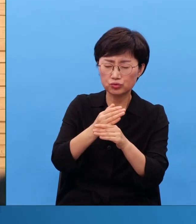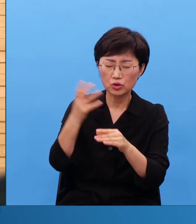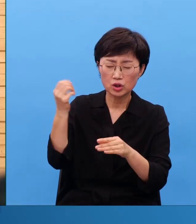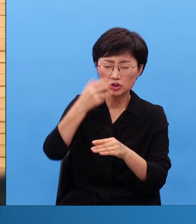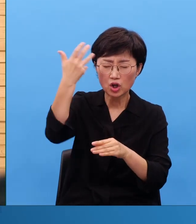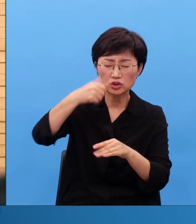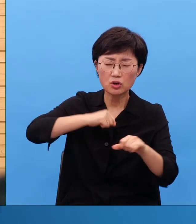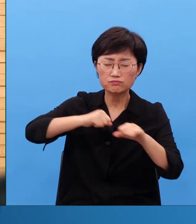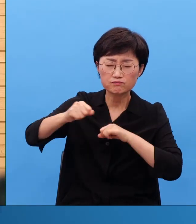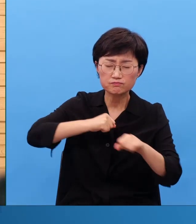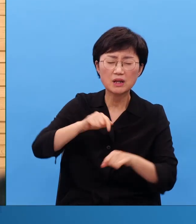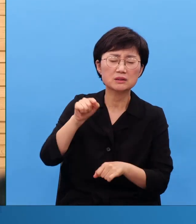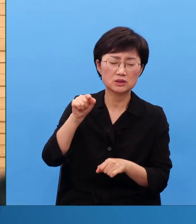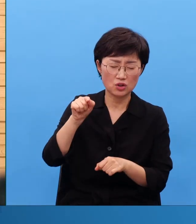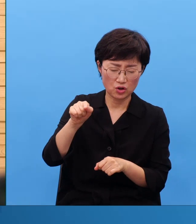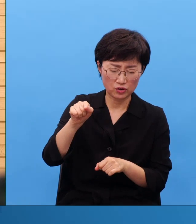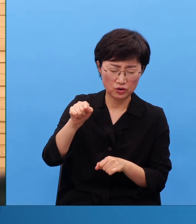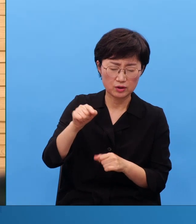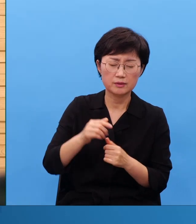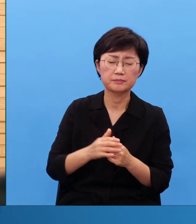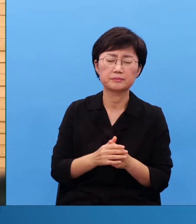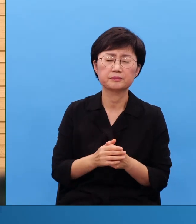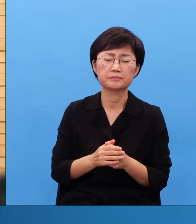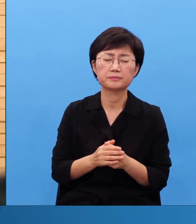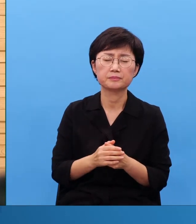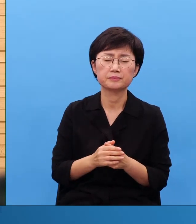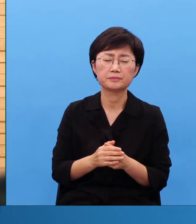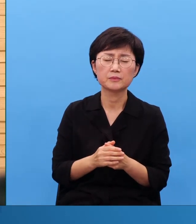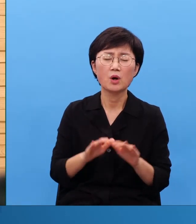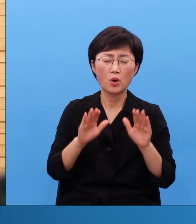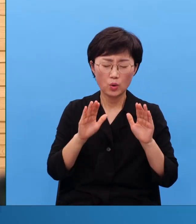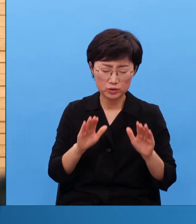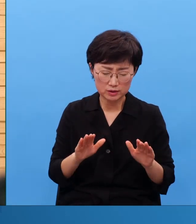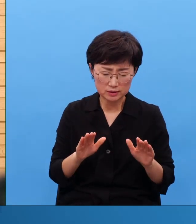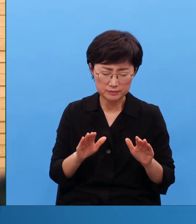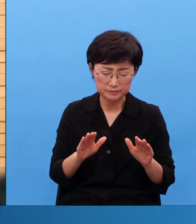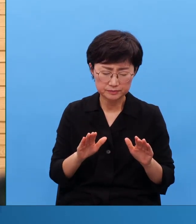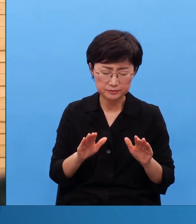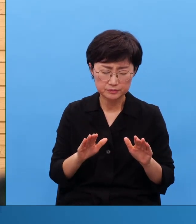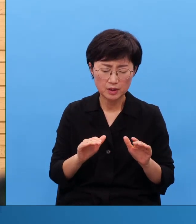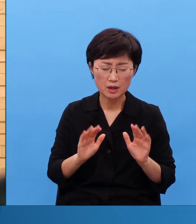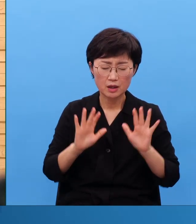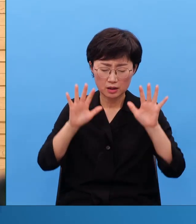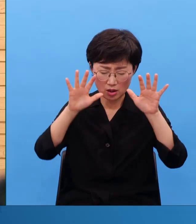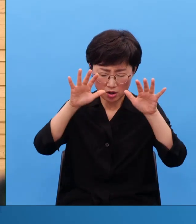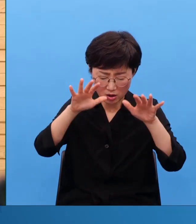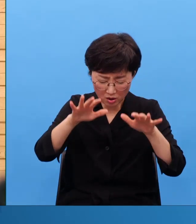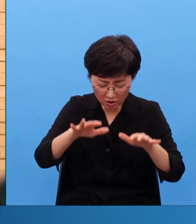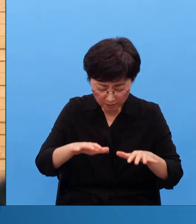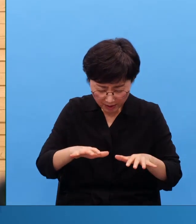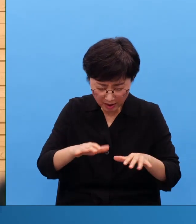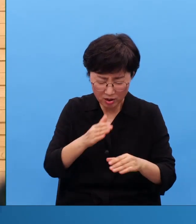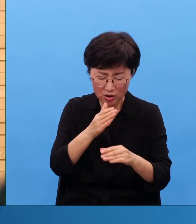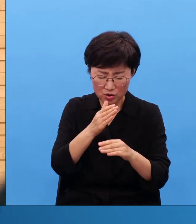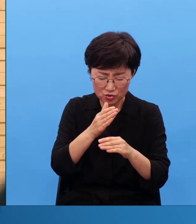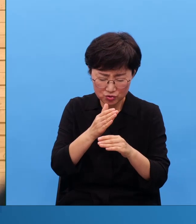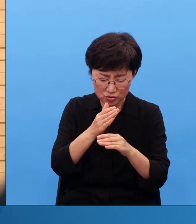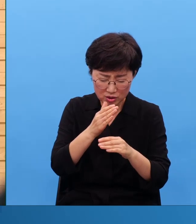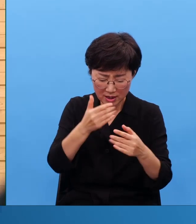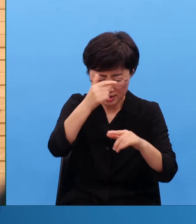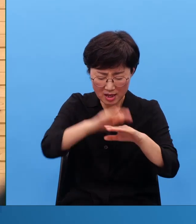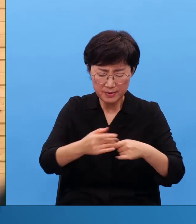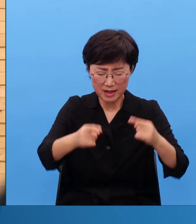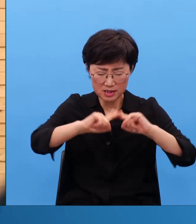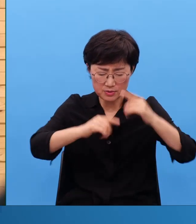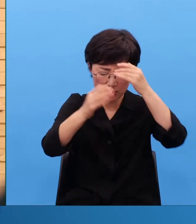성령님의 역사하심이 and the works and the power of the Holy Spirit that works right now 오늘 경배하는 모든 하나님의 사람들 위해 upon the